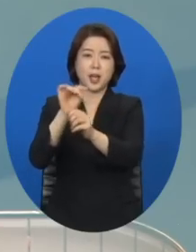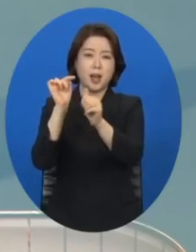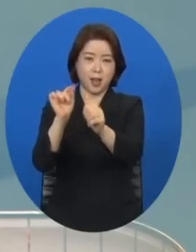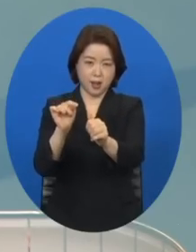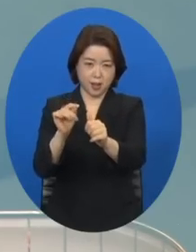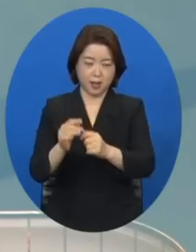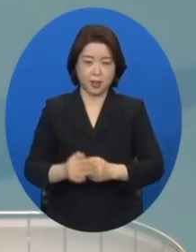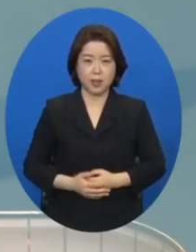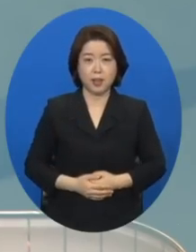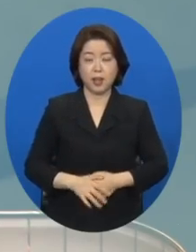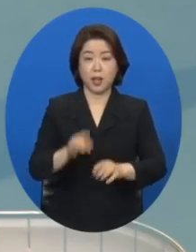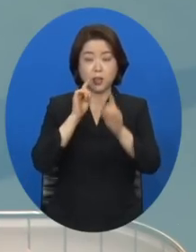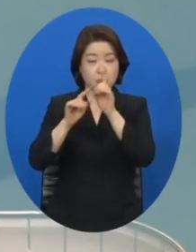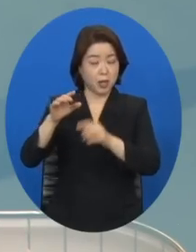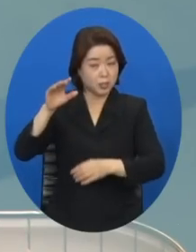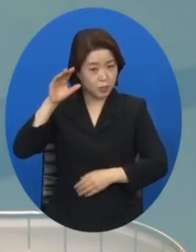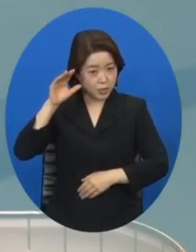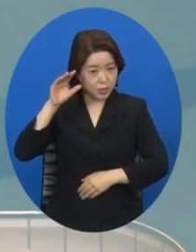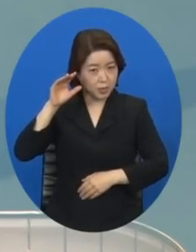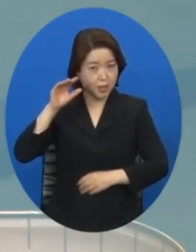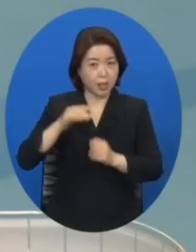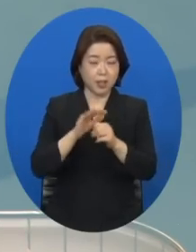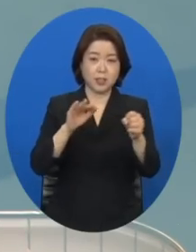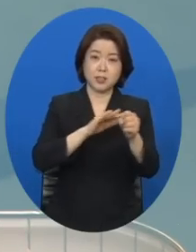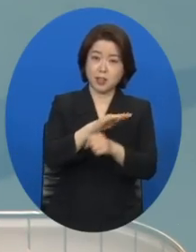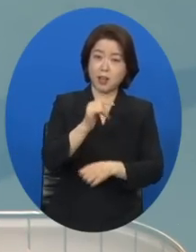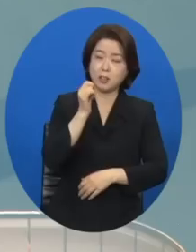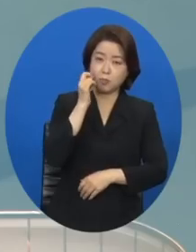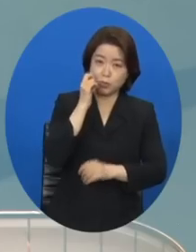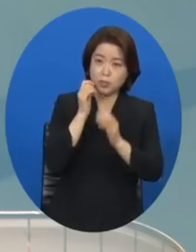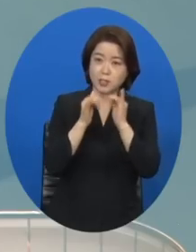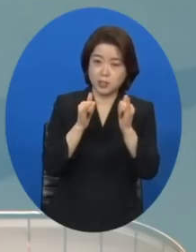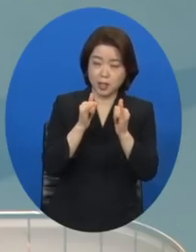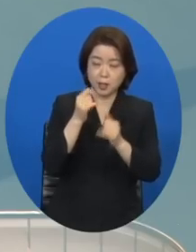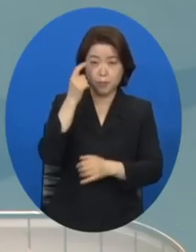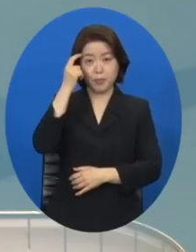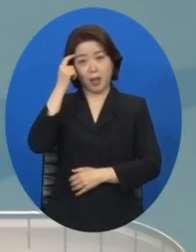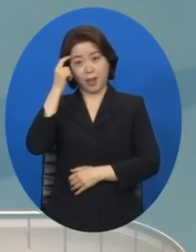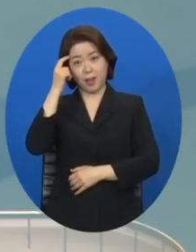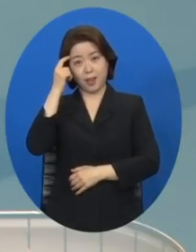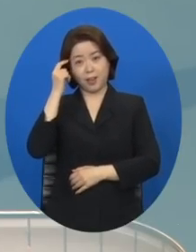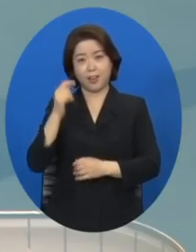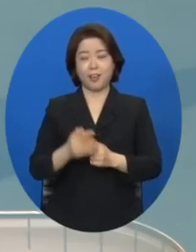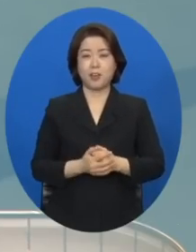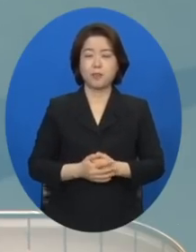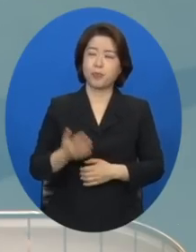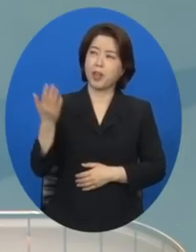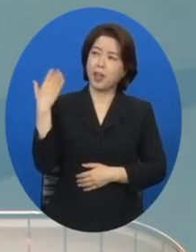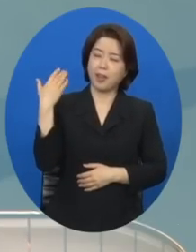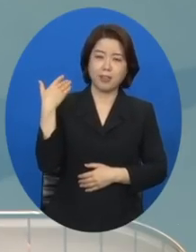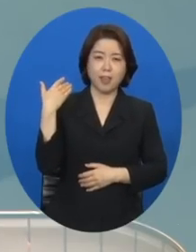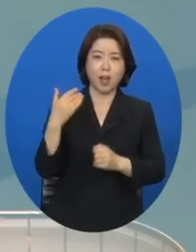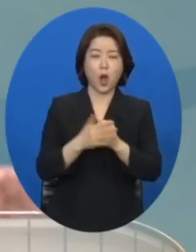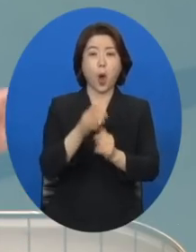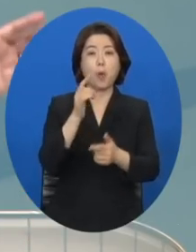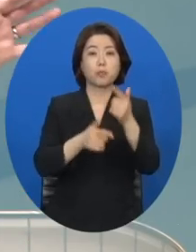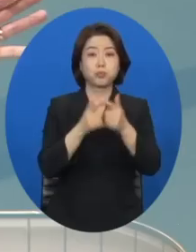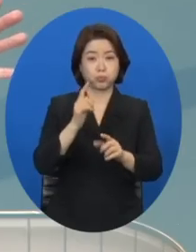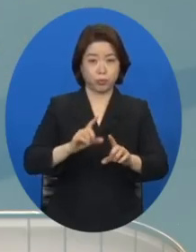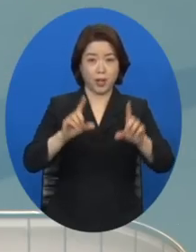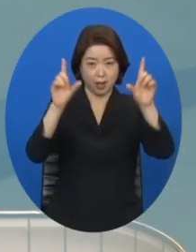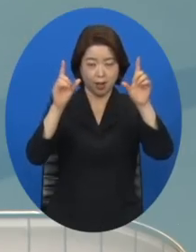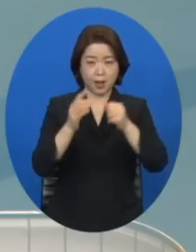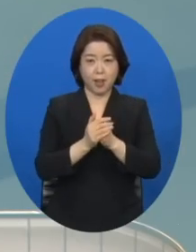여러분이 말씀을들을 때 혹시 사랑하지 못한 사람이 생각이 났습니까 지난 목요일 날 우리는